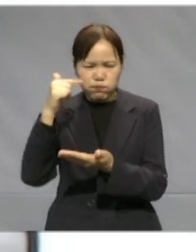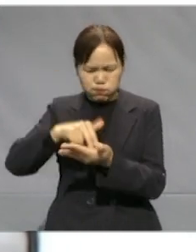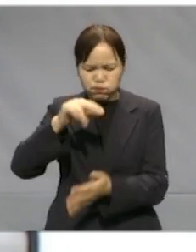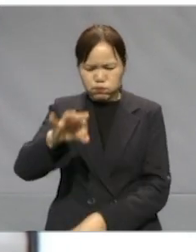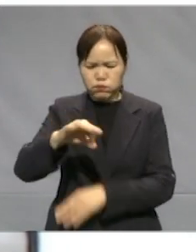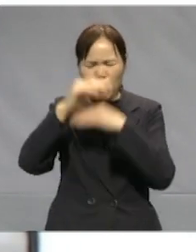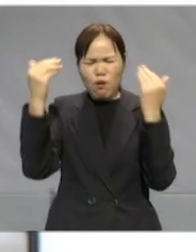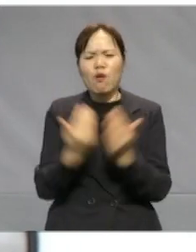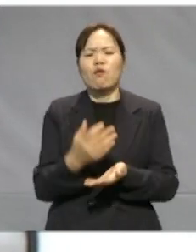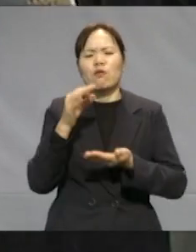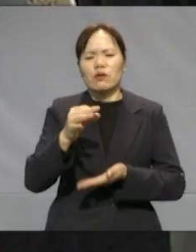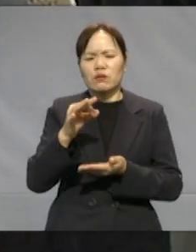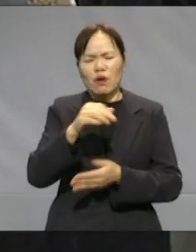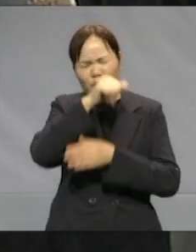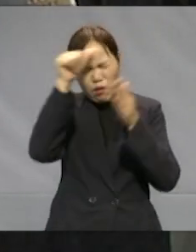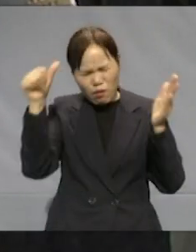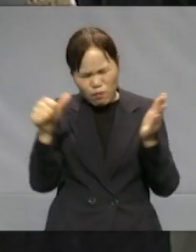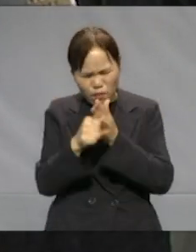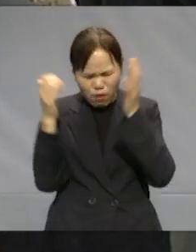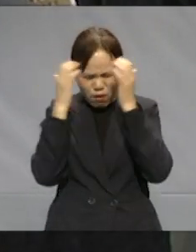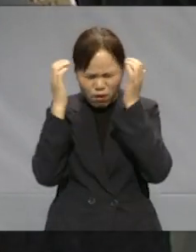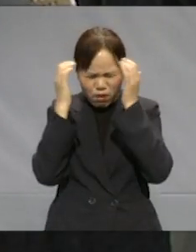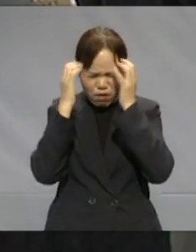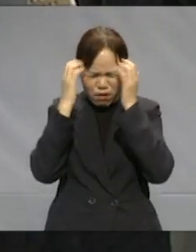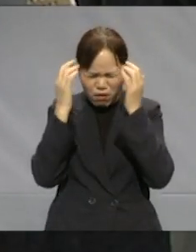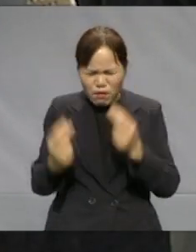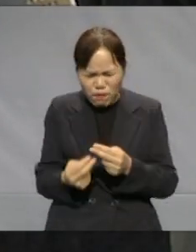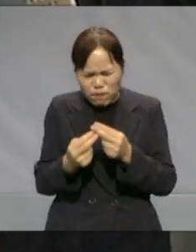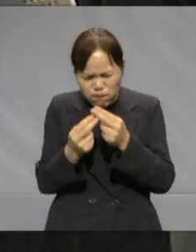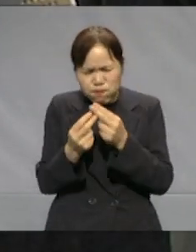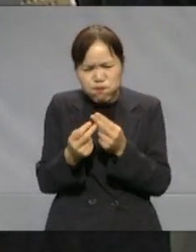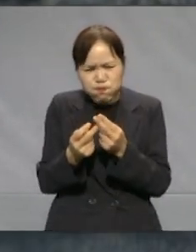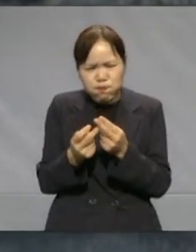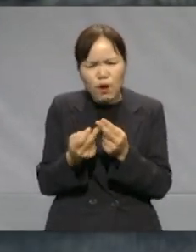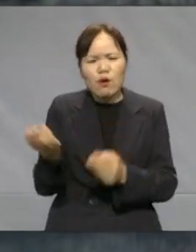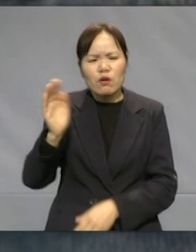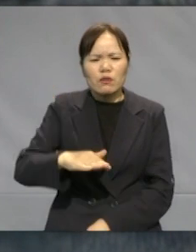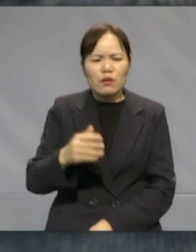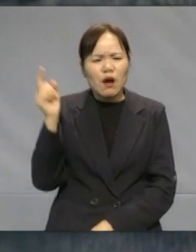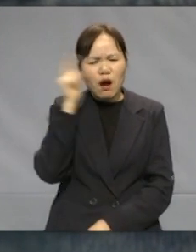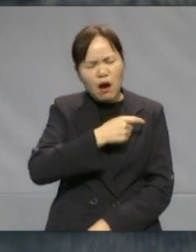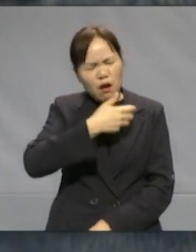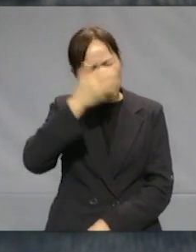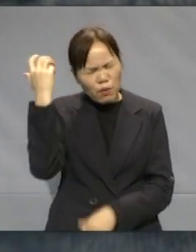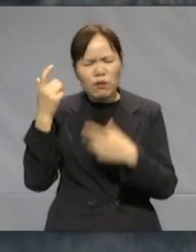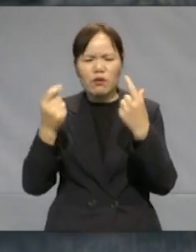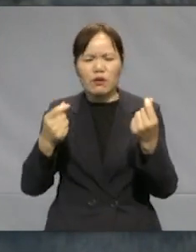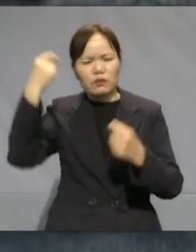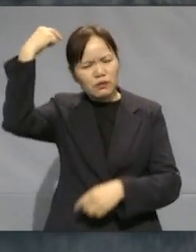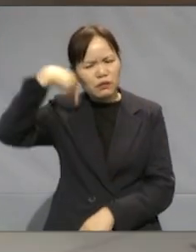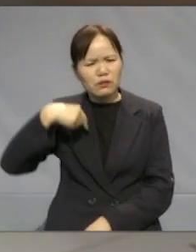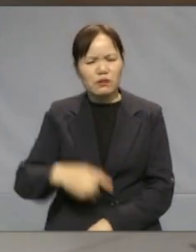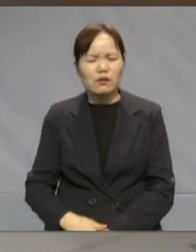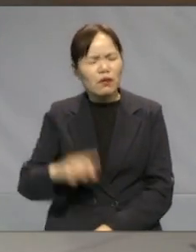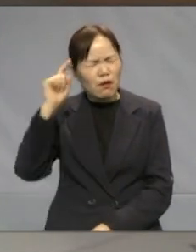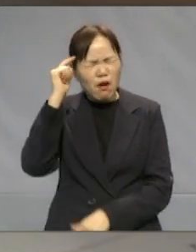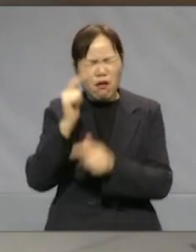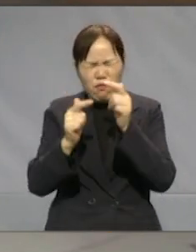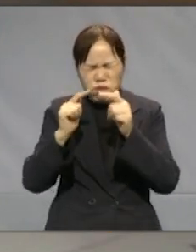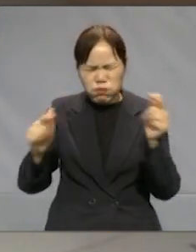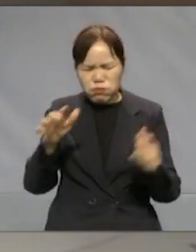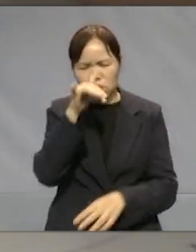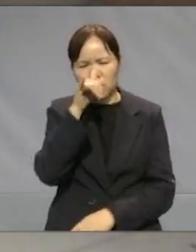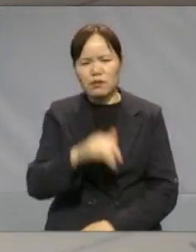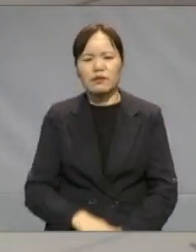재산인데 그냥 평생 고생해서 모은 돈인데 악몽 같은 꿈을 꾸고 있는 것 같아요. 별 생각이